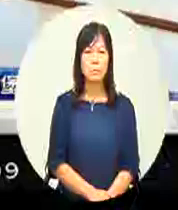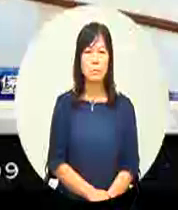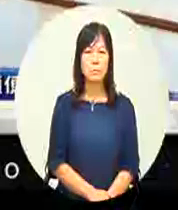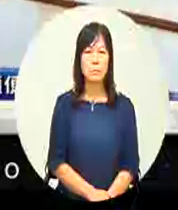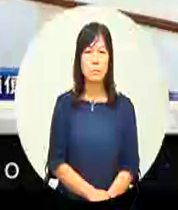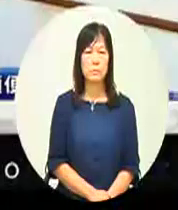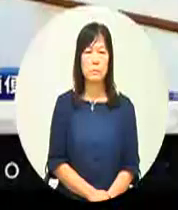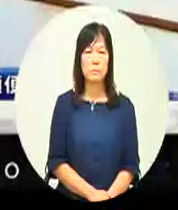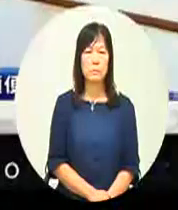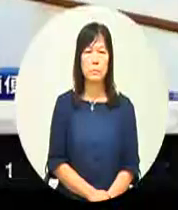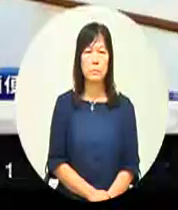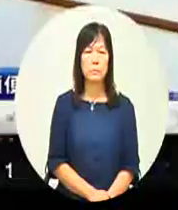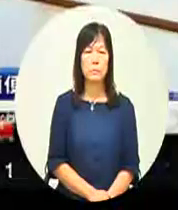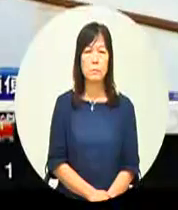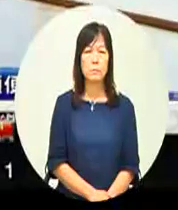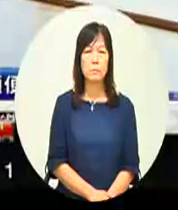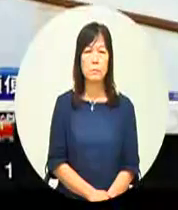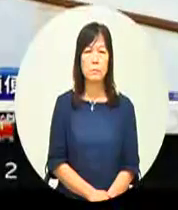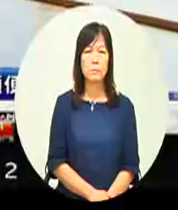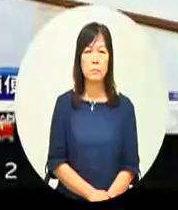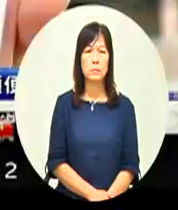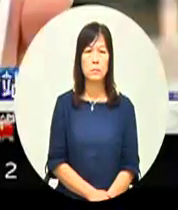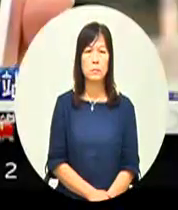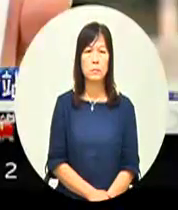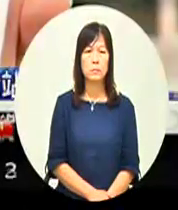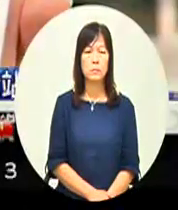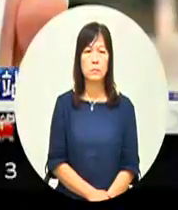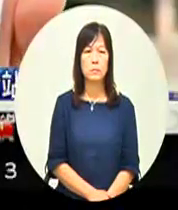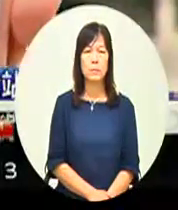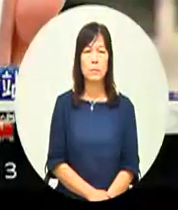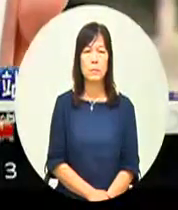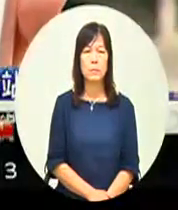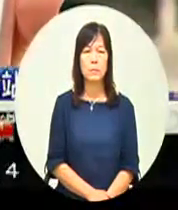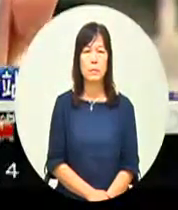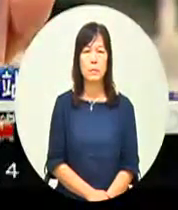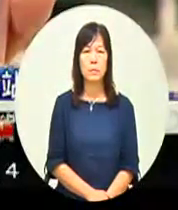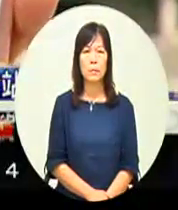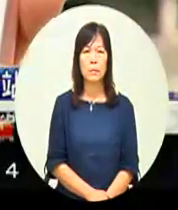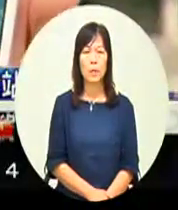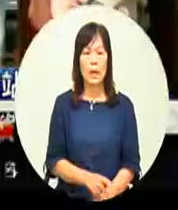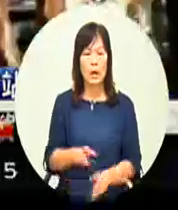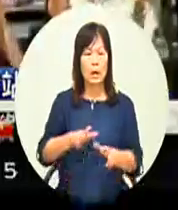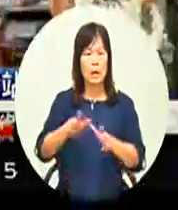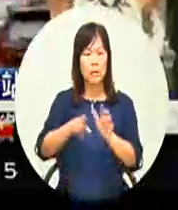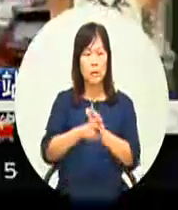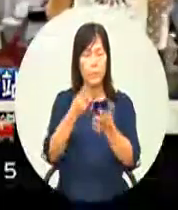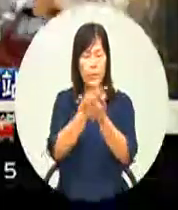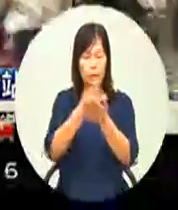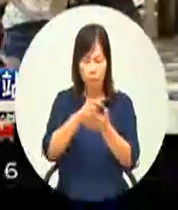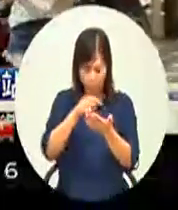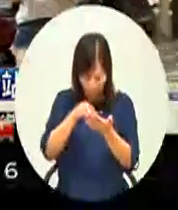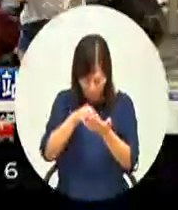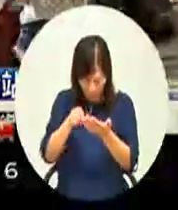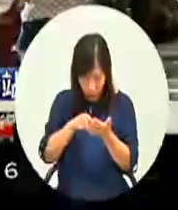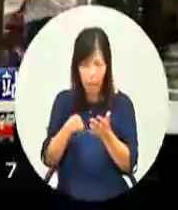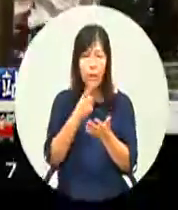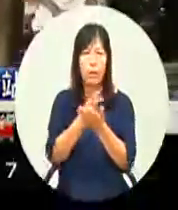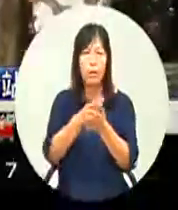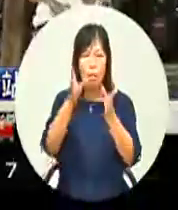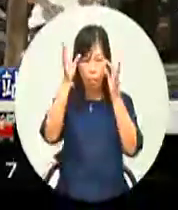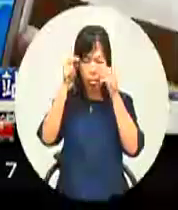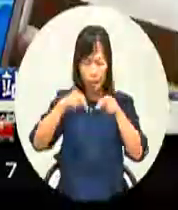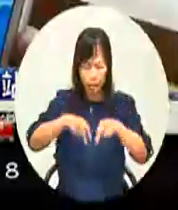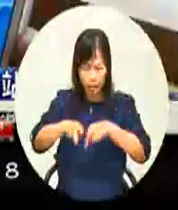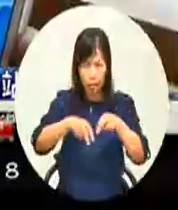堡店呢，同样也能点杯饮料，顺便做补给。招牌登上宝可梦地图，不少人低头晃到店门口。大热天走了好多